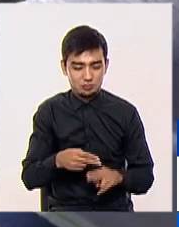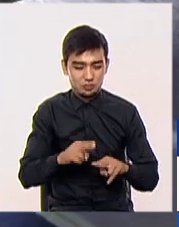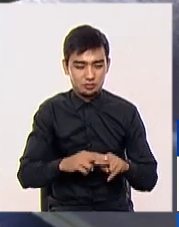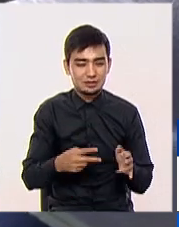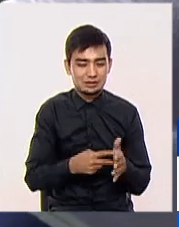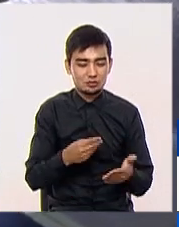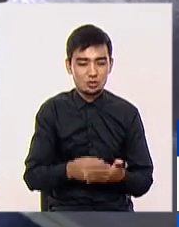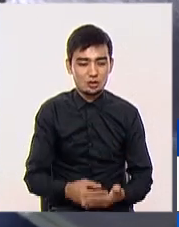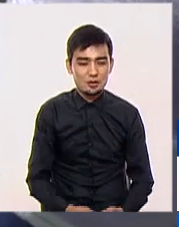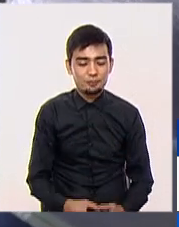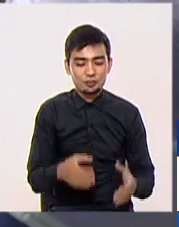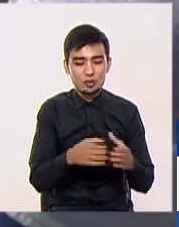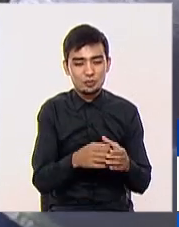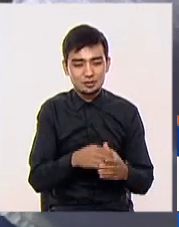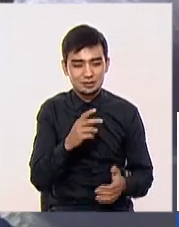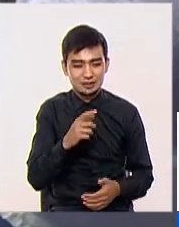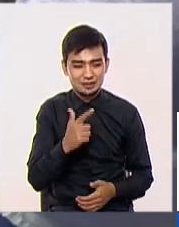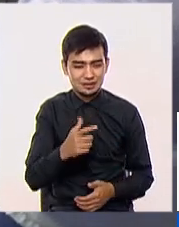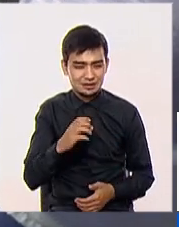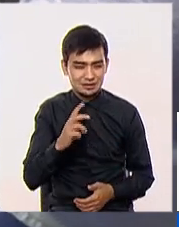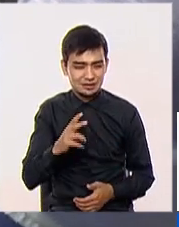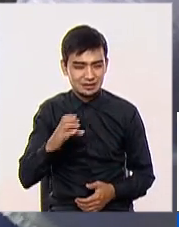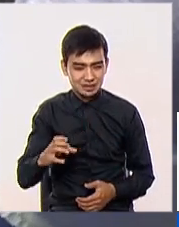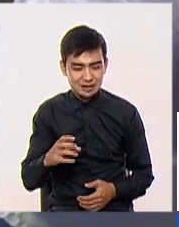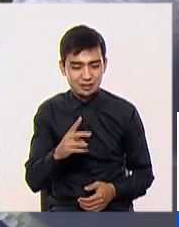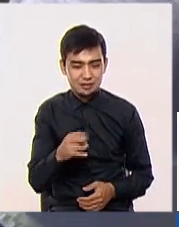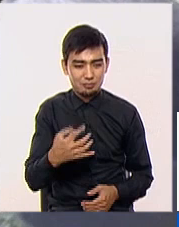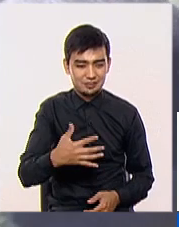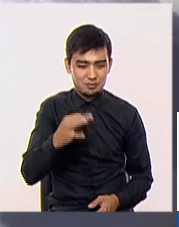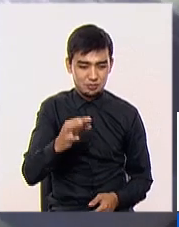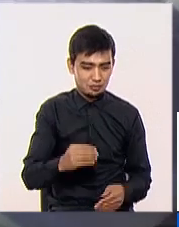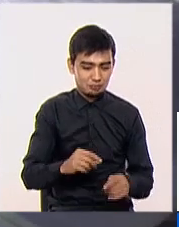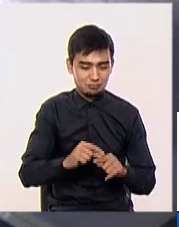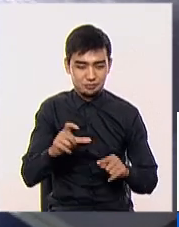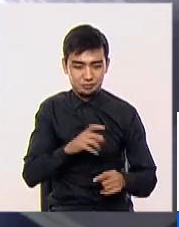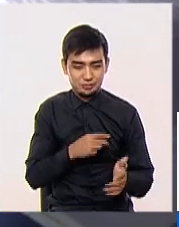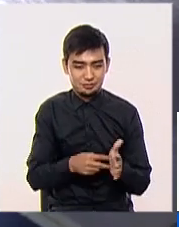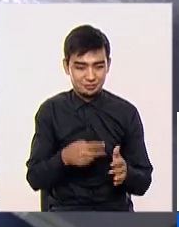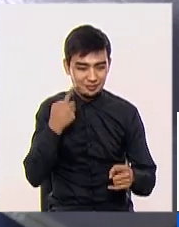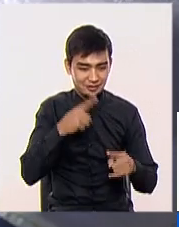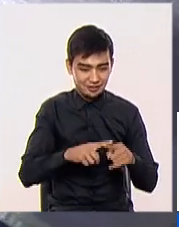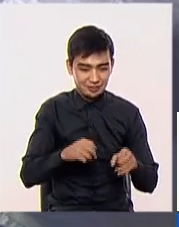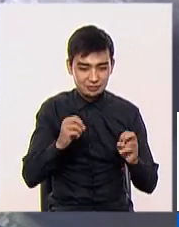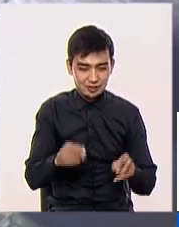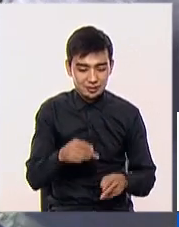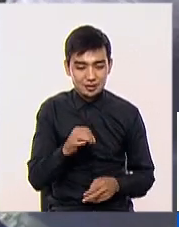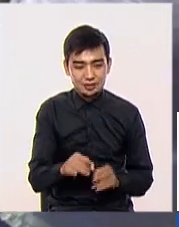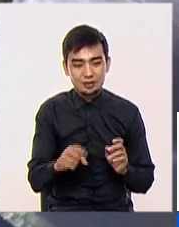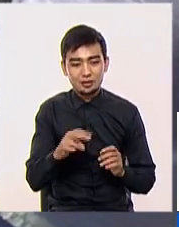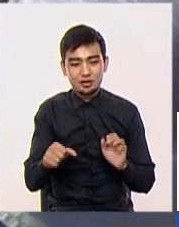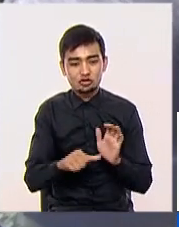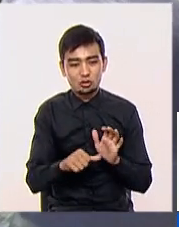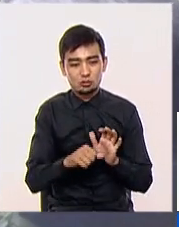комбайна ГПКС с 18 по 22 год повысилась на 50%. На 6%